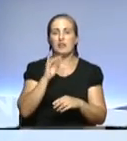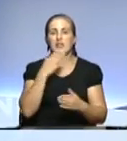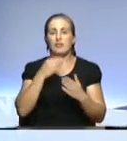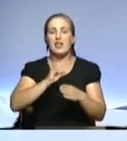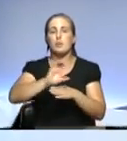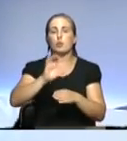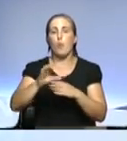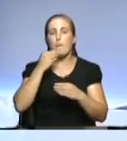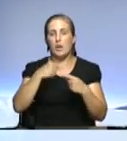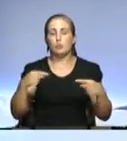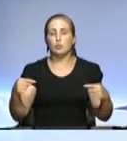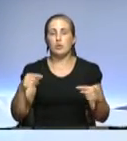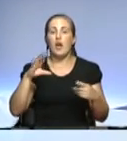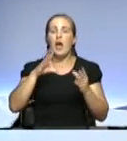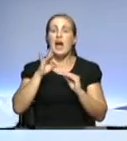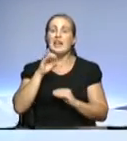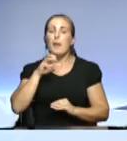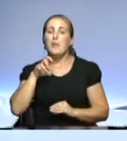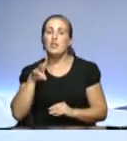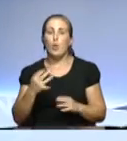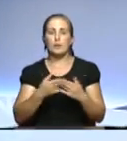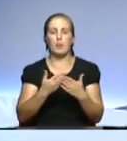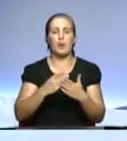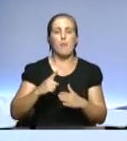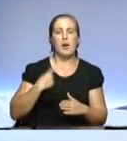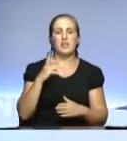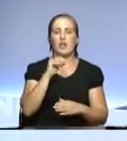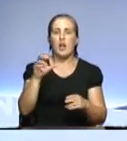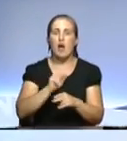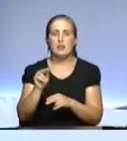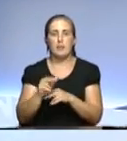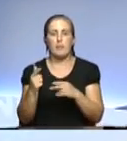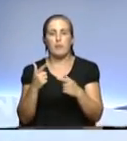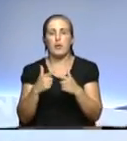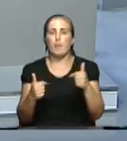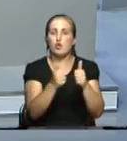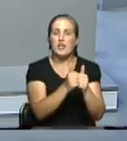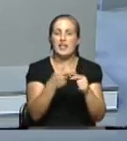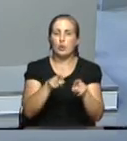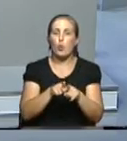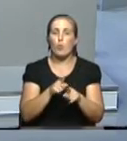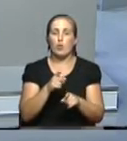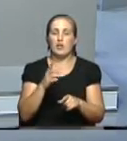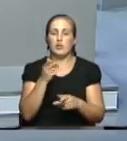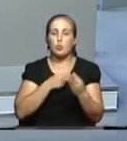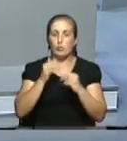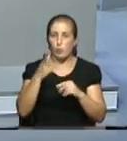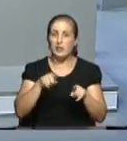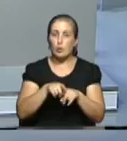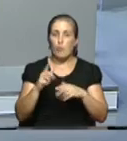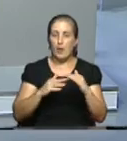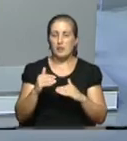ремесло это в том числе и какие-то мастер-классы наверное приобщение к этому искусству будет ли такого рода вот